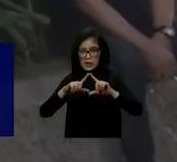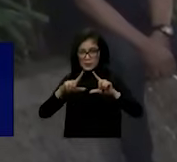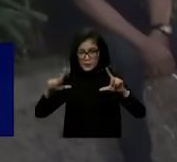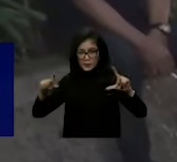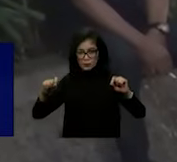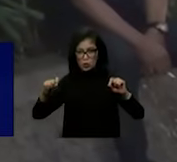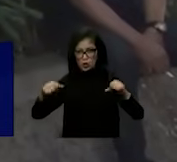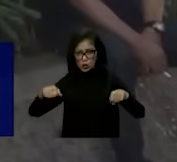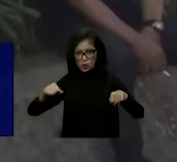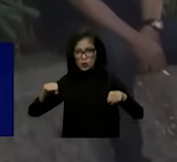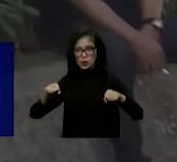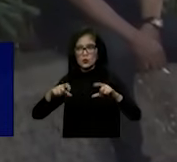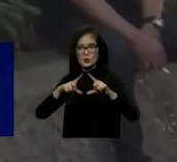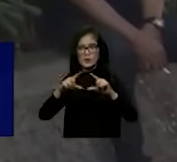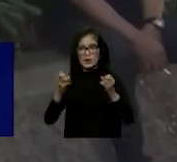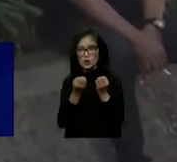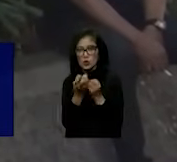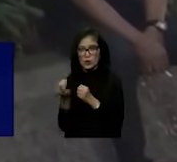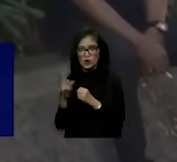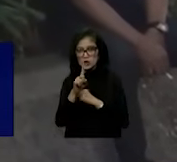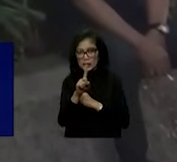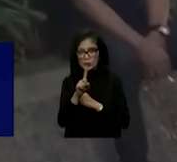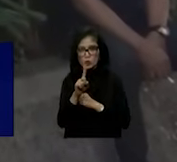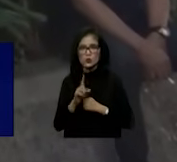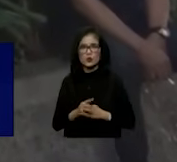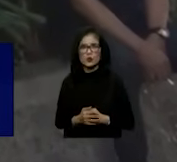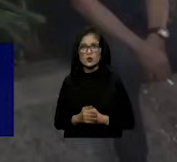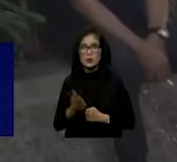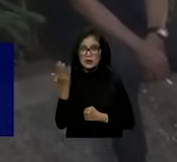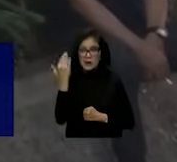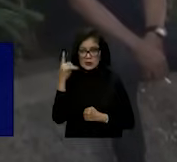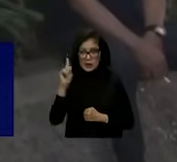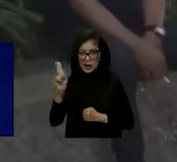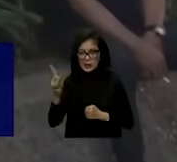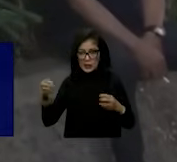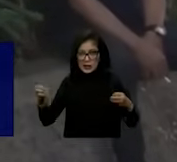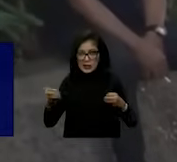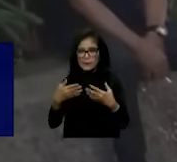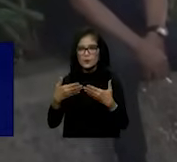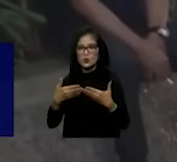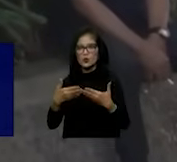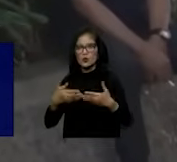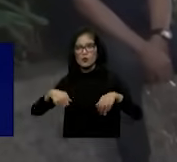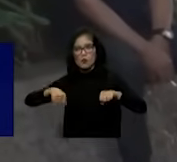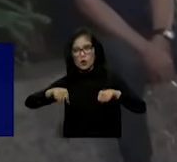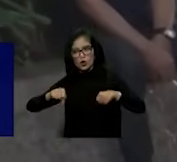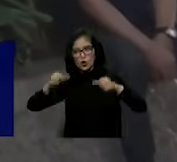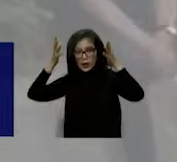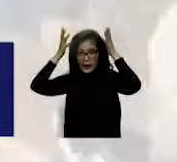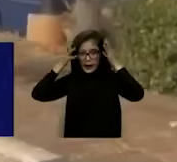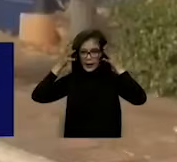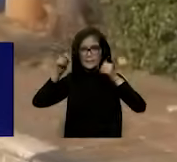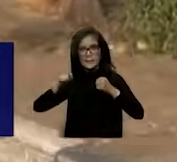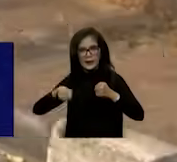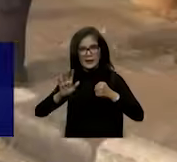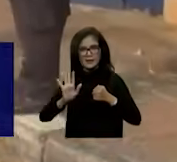satu, ya kemudian ada juga yang ditemukan tadi tidak menggunakan helm yang berbonceng.